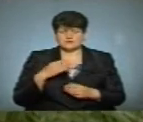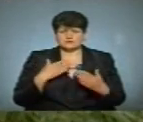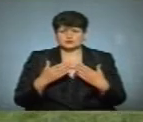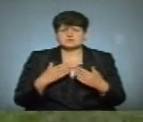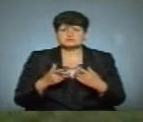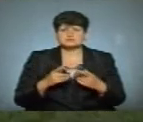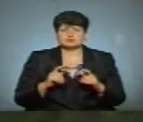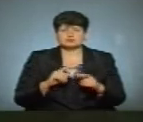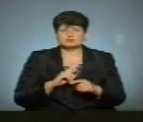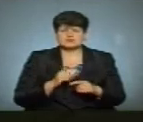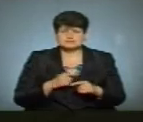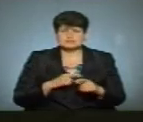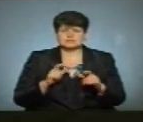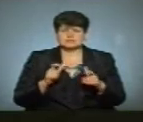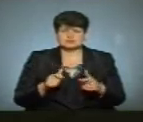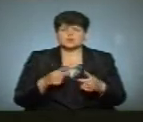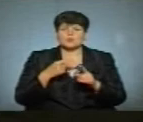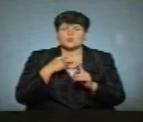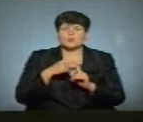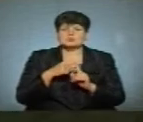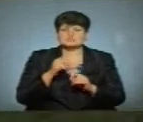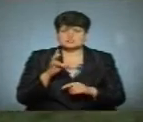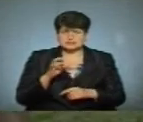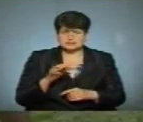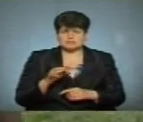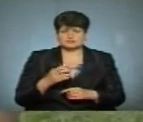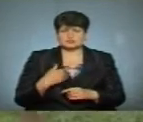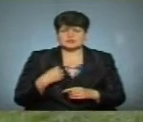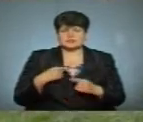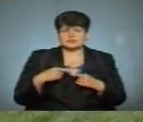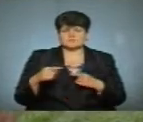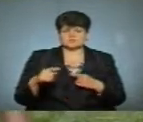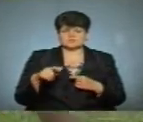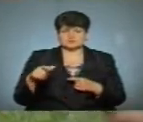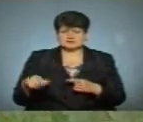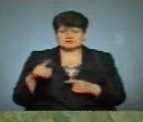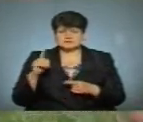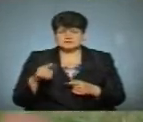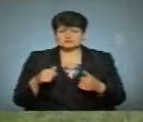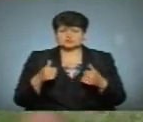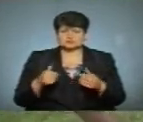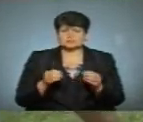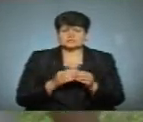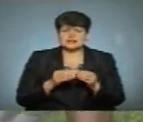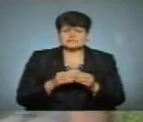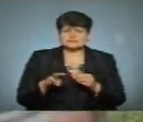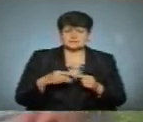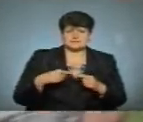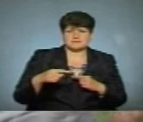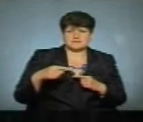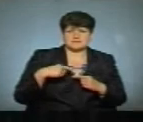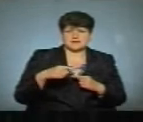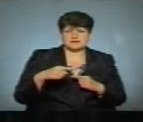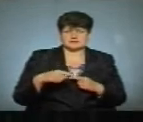карантину. Позитивно ставлюся так. Ну, я на відстані від людей, я знаю теж добре, 10 метрів мінімум, я поки не